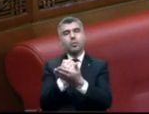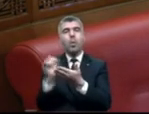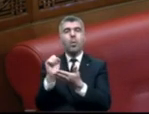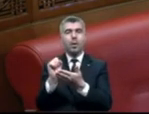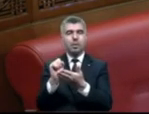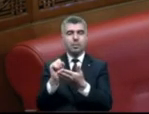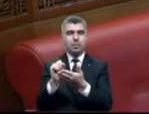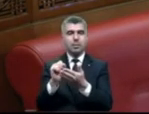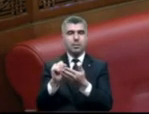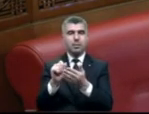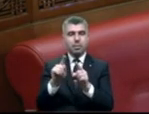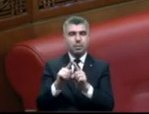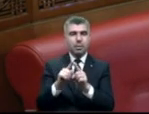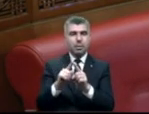مكررة